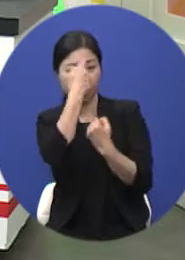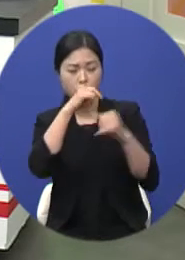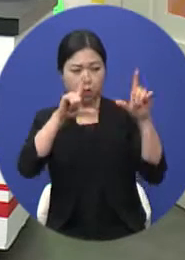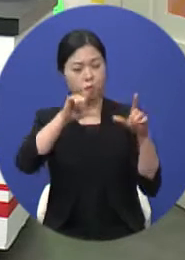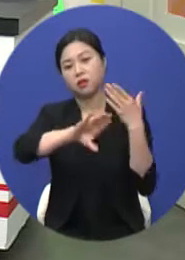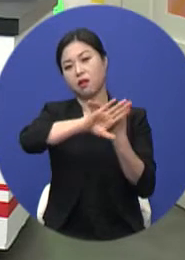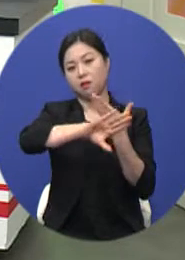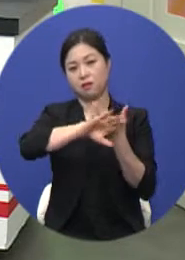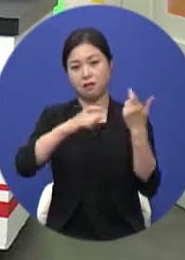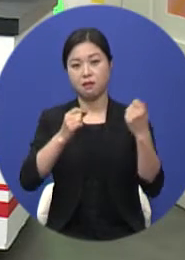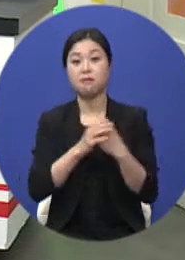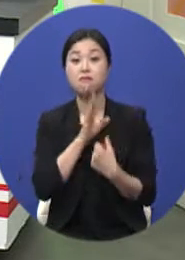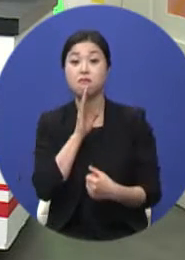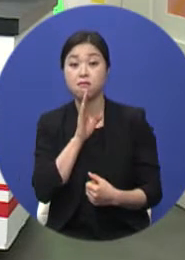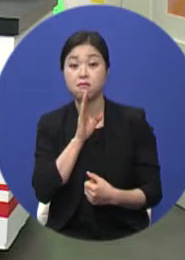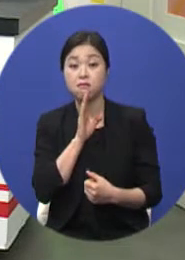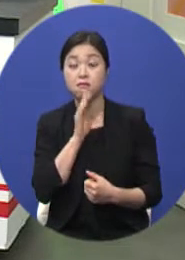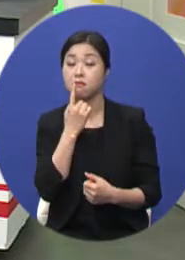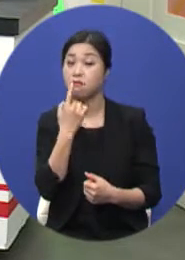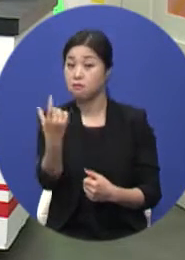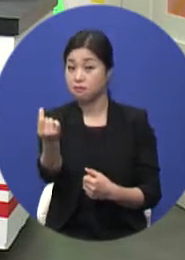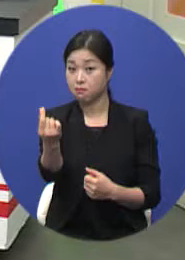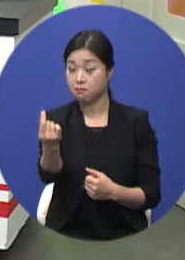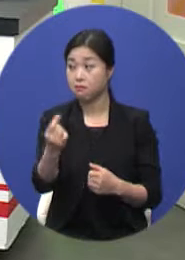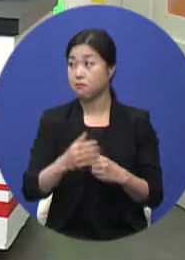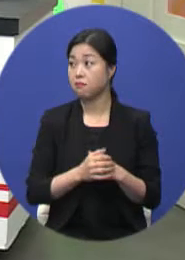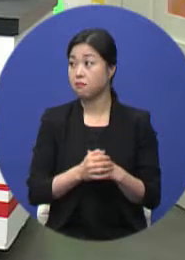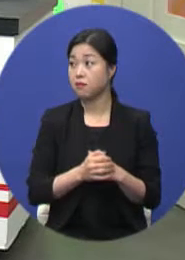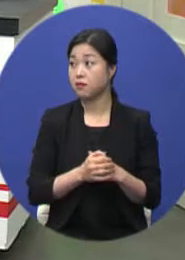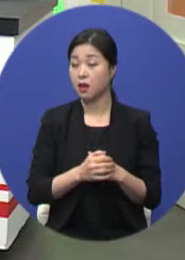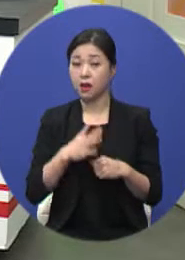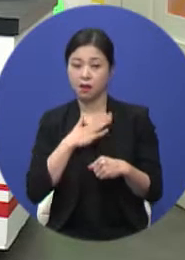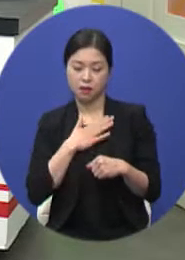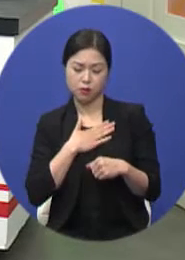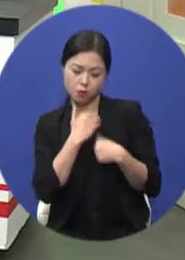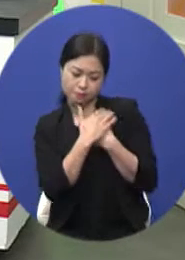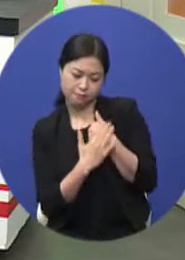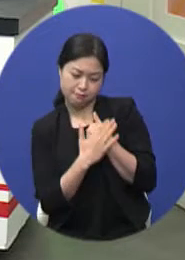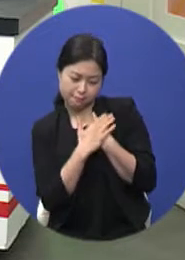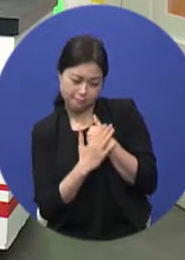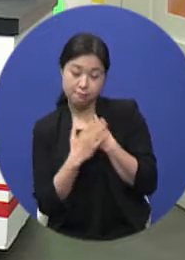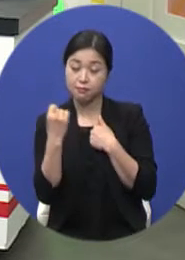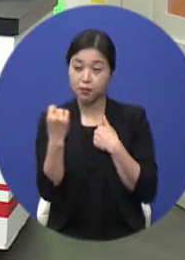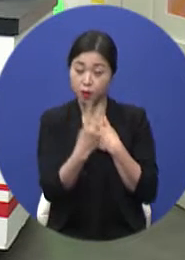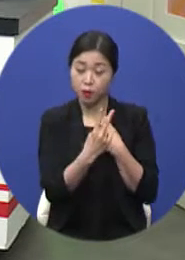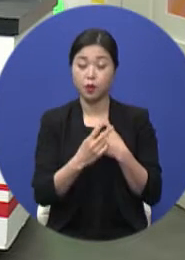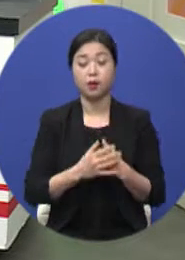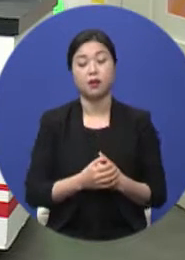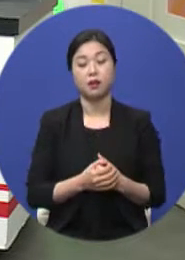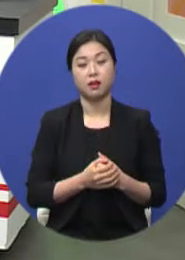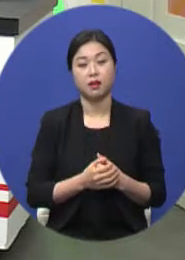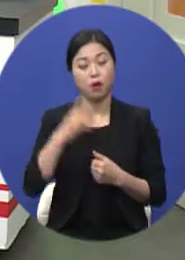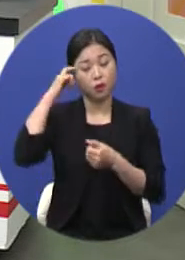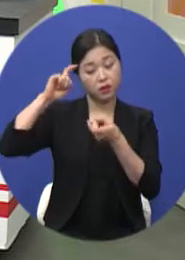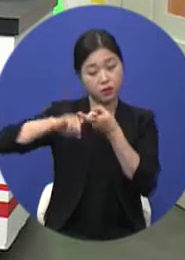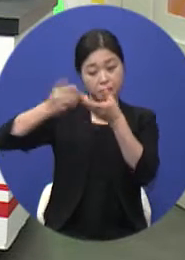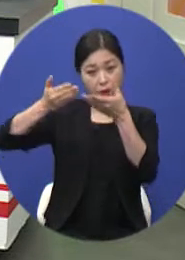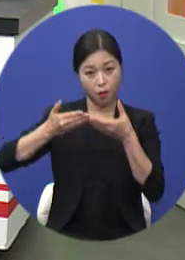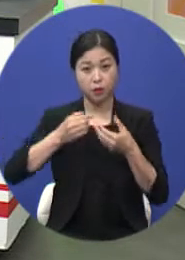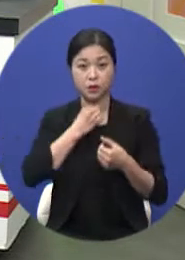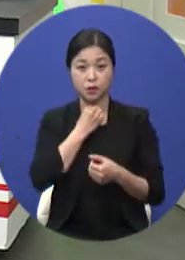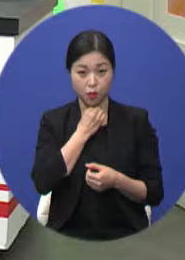그러잖아요. 그렇죠, 맞아요. 그거 있어요. 그렇죠. 예. 그러니까 누군가가 나를 좀 조금 쓰다듬어 주고 또 관심을